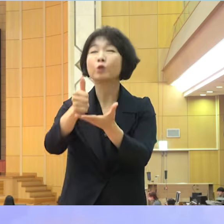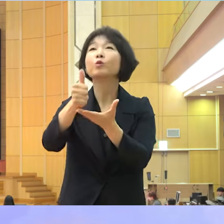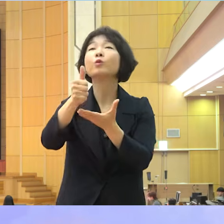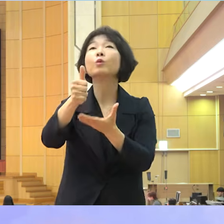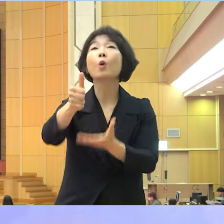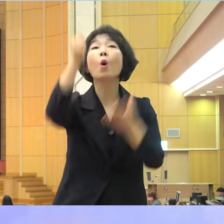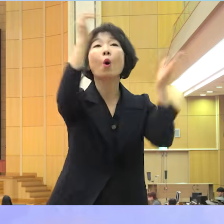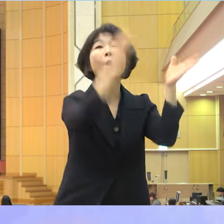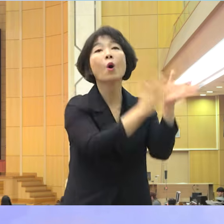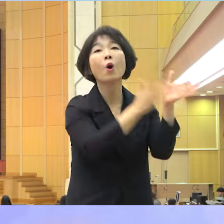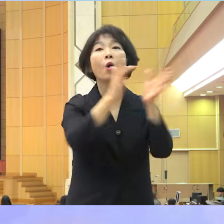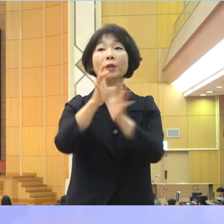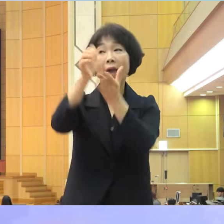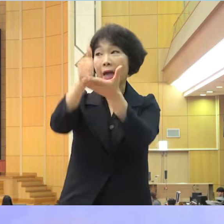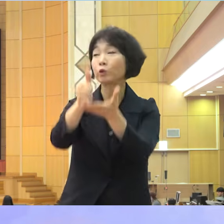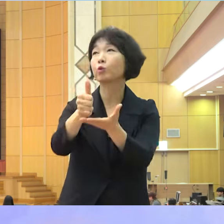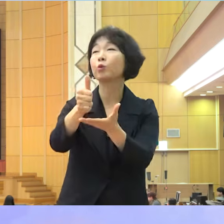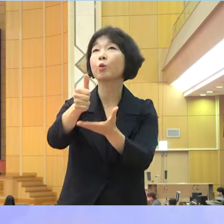난